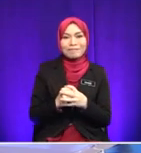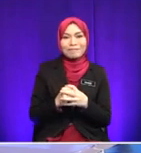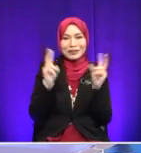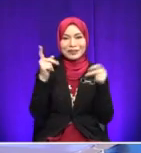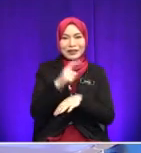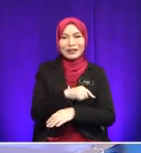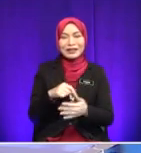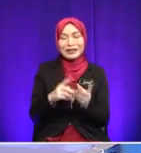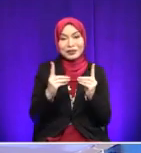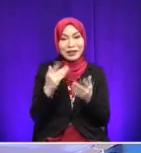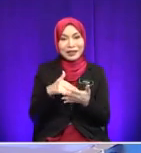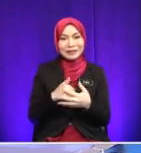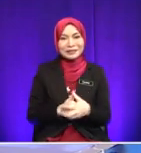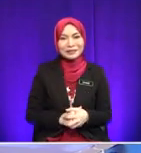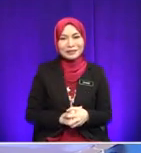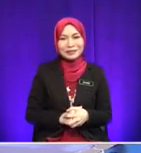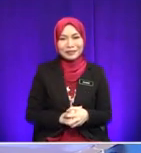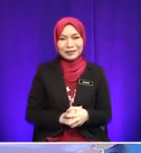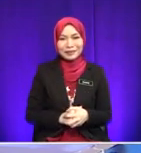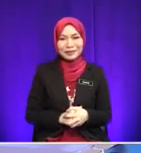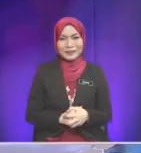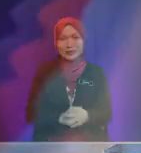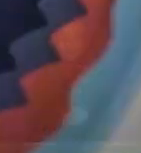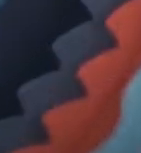kembali lagi selepas ini.